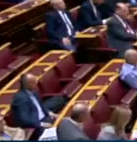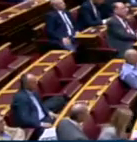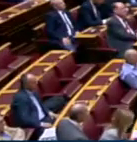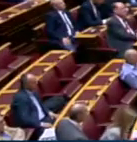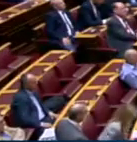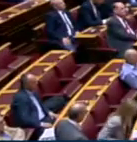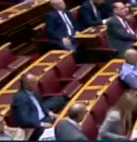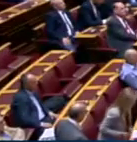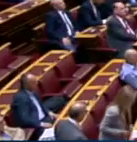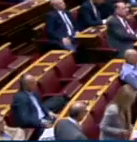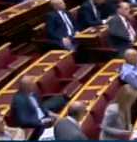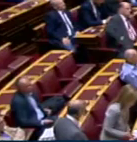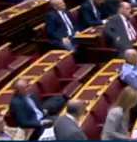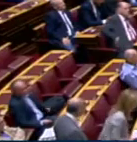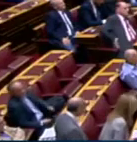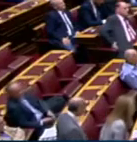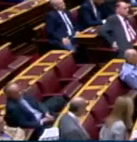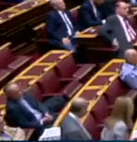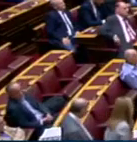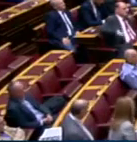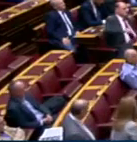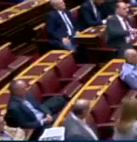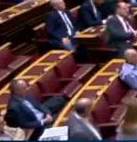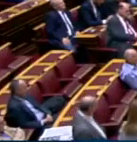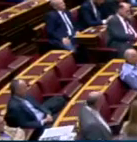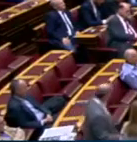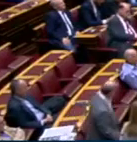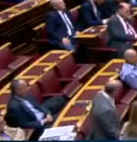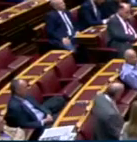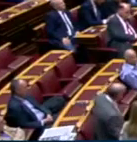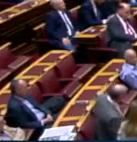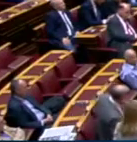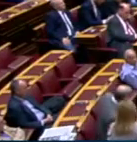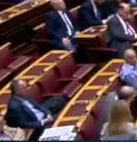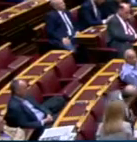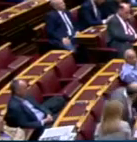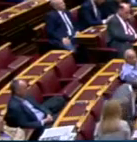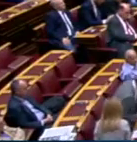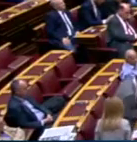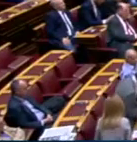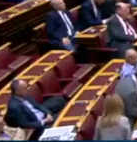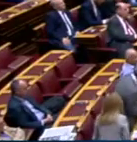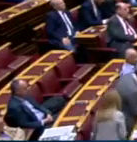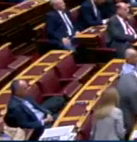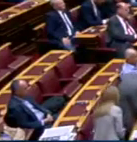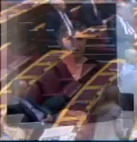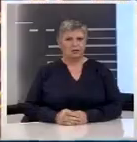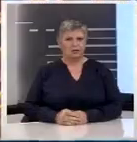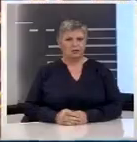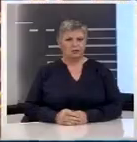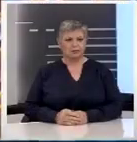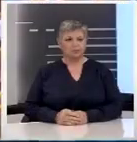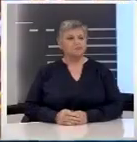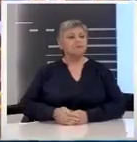Ευχαριστώ, κύριε Πρόεδρε. Κυρίες και κύριοι συνάδελφοι, ήταν φανερό από την αρχή της